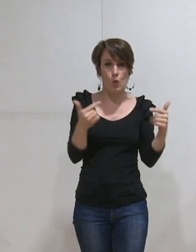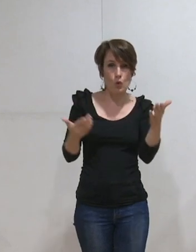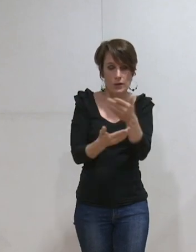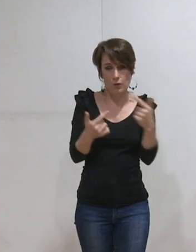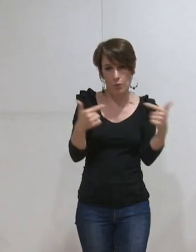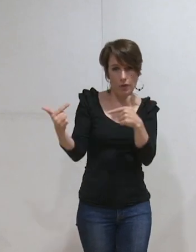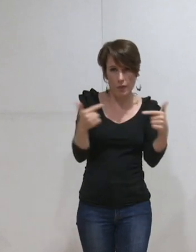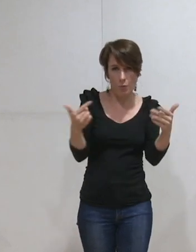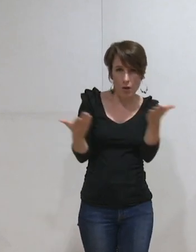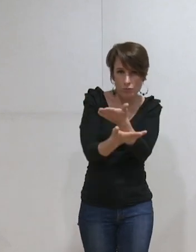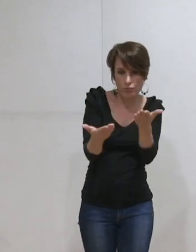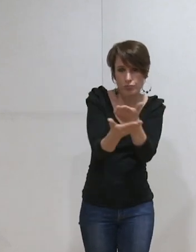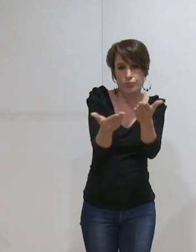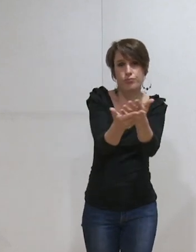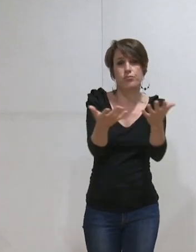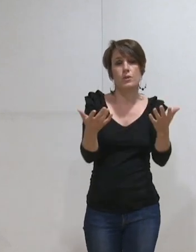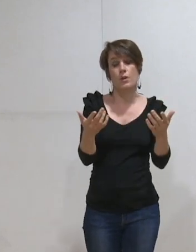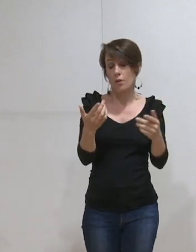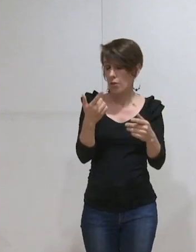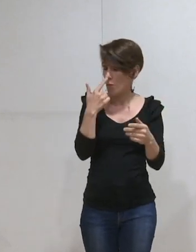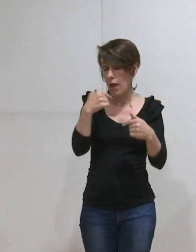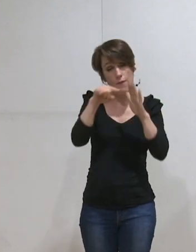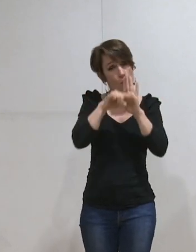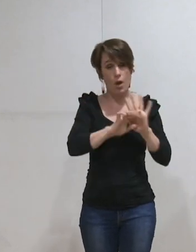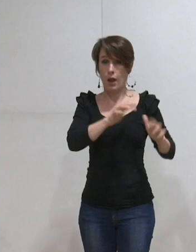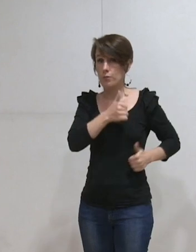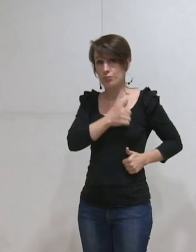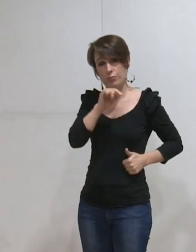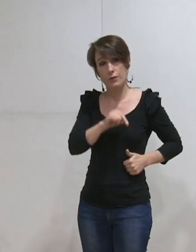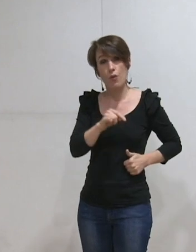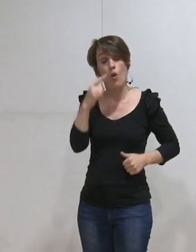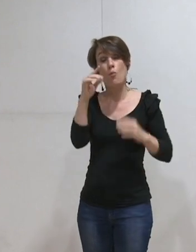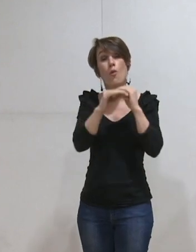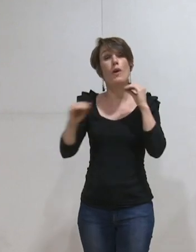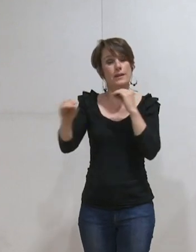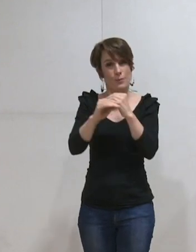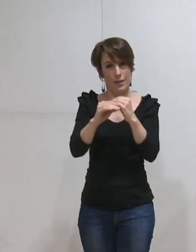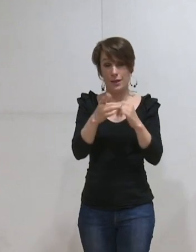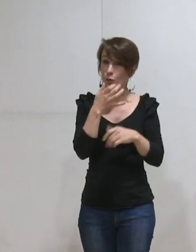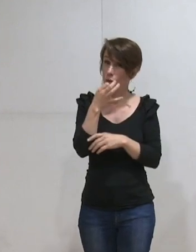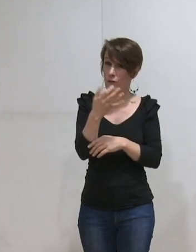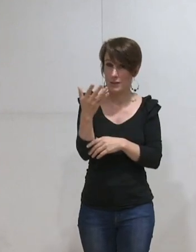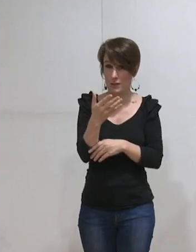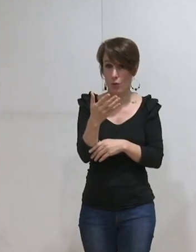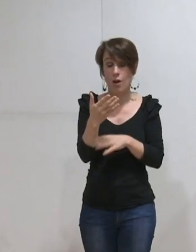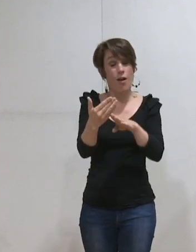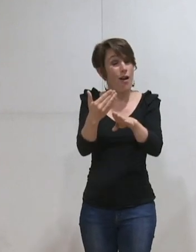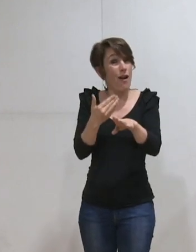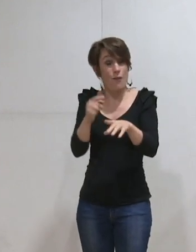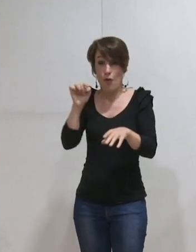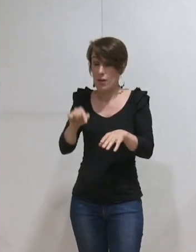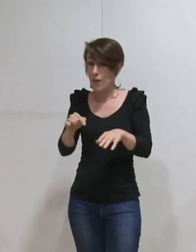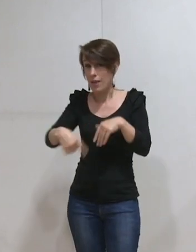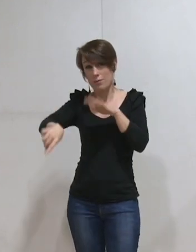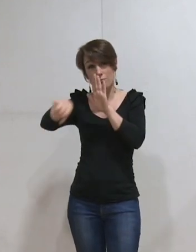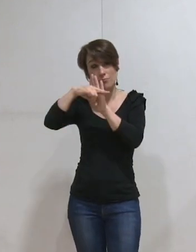ont été clairement fixées sur l'esplanad dès le début à savoir que nous avons dit que dans cette concertation il y avait un prérequis à savoir que